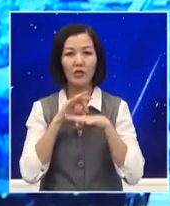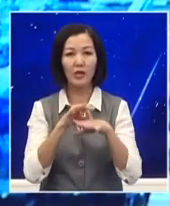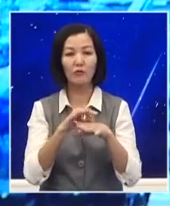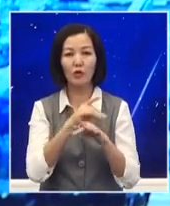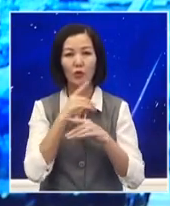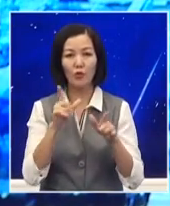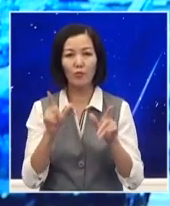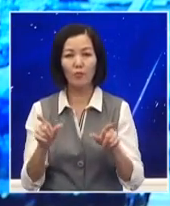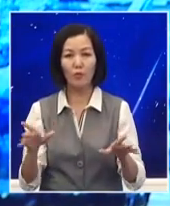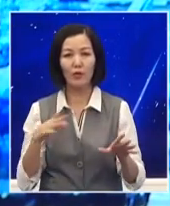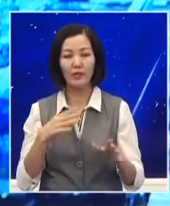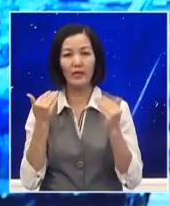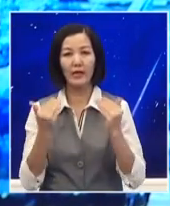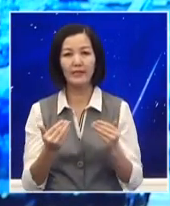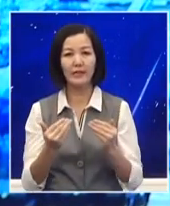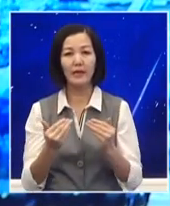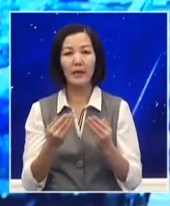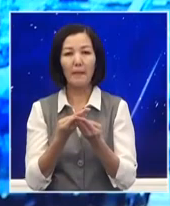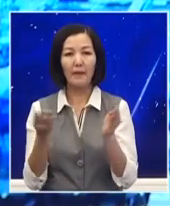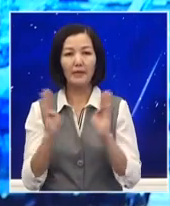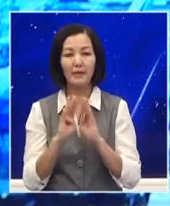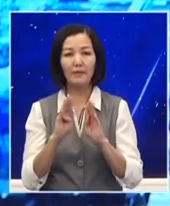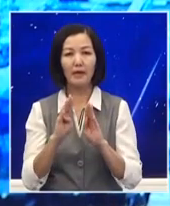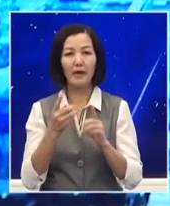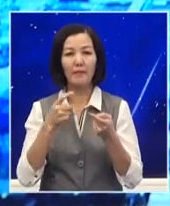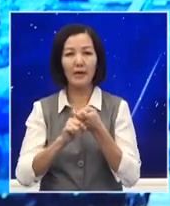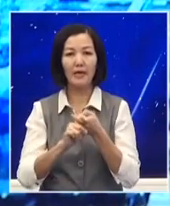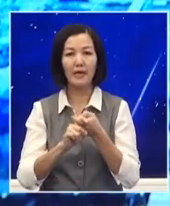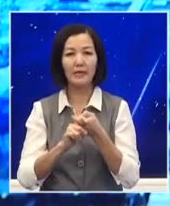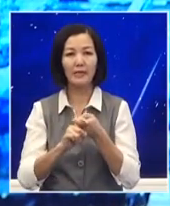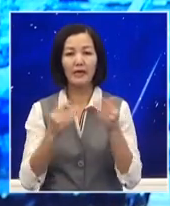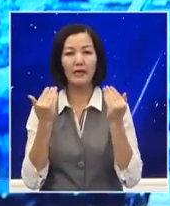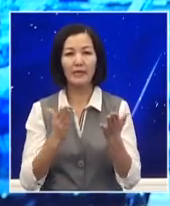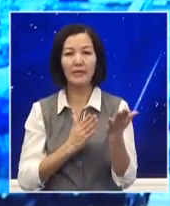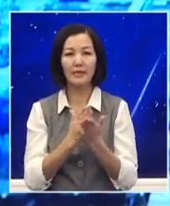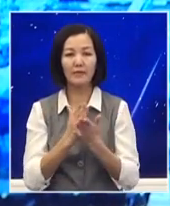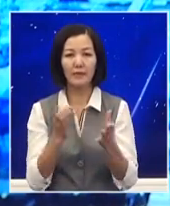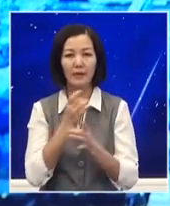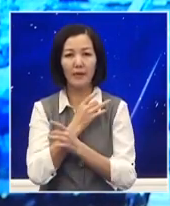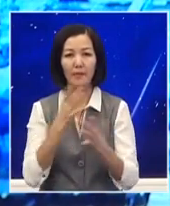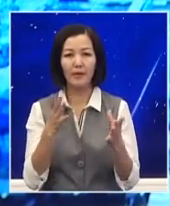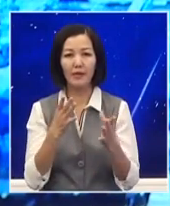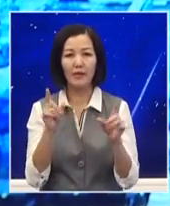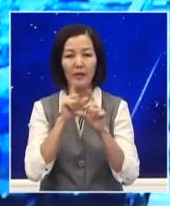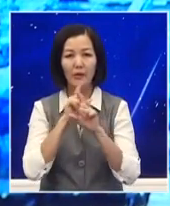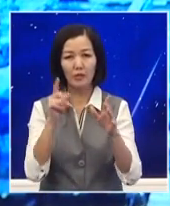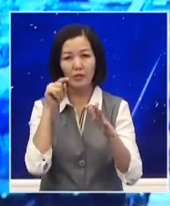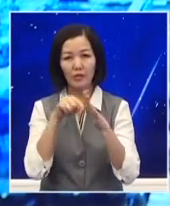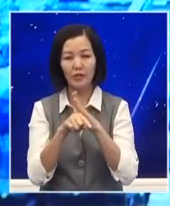болатын. Өкінішке қарай пандемия салдарынан биыл әуежай қаңырап, қызметкерлер кәсіби мерекені бос ғимаратта қарсы